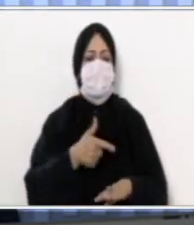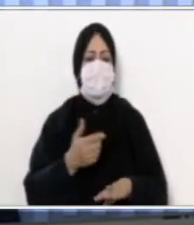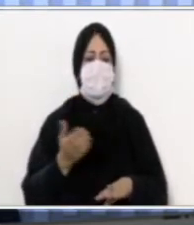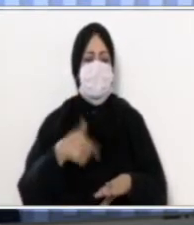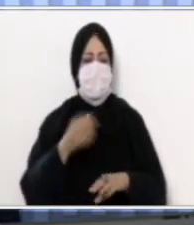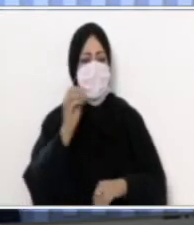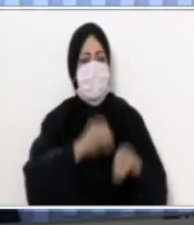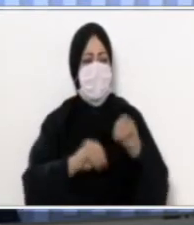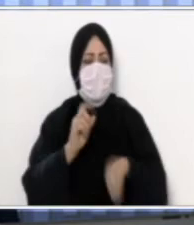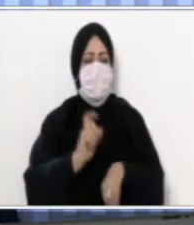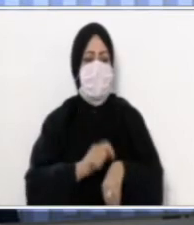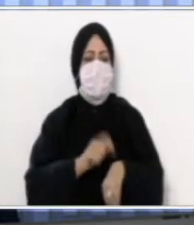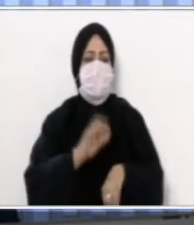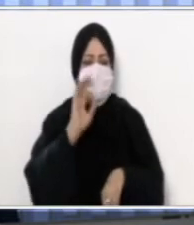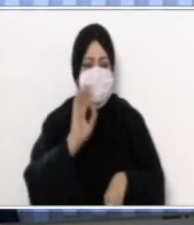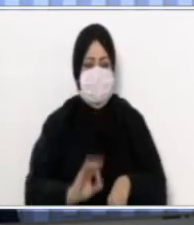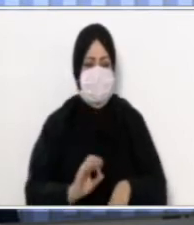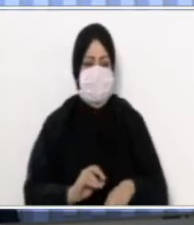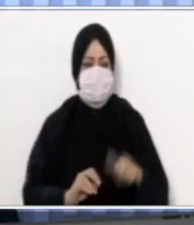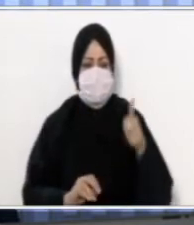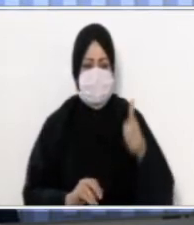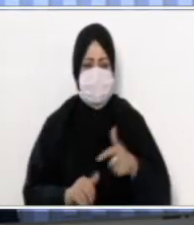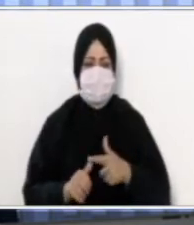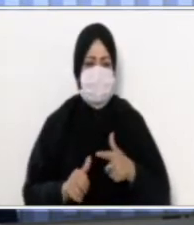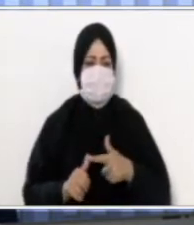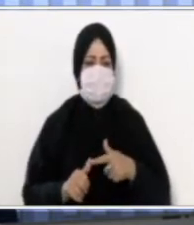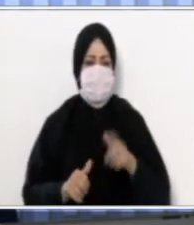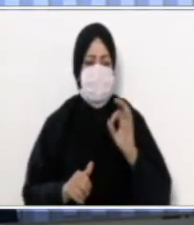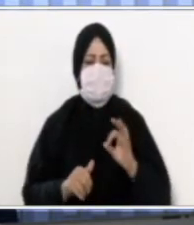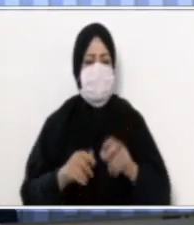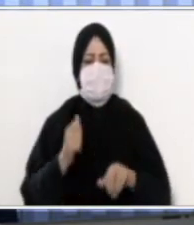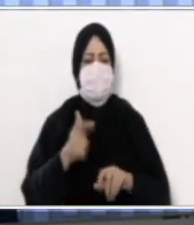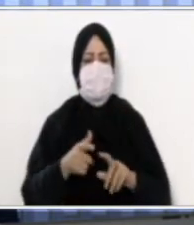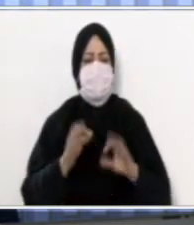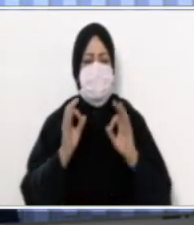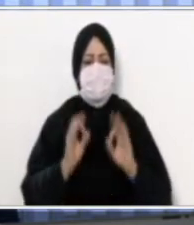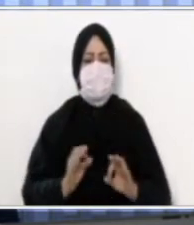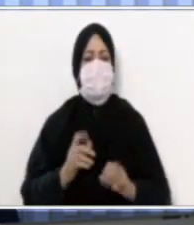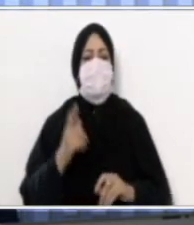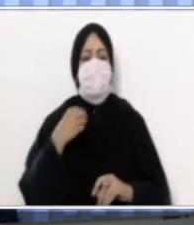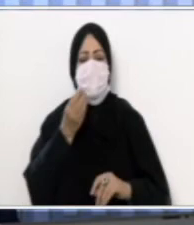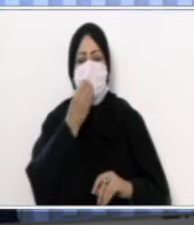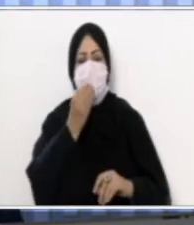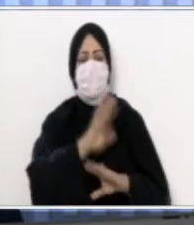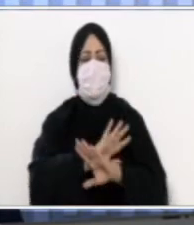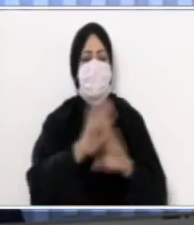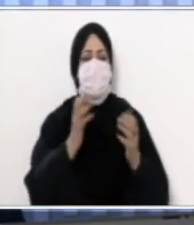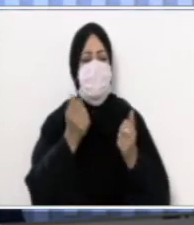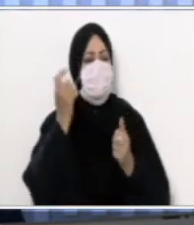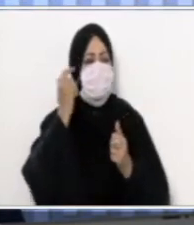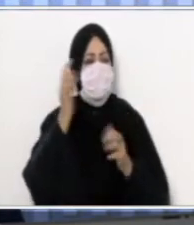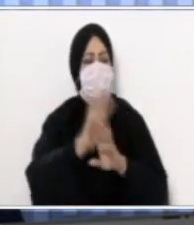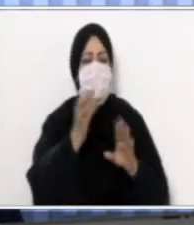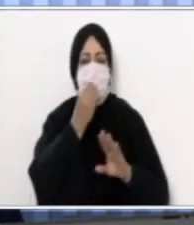الأذان ينبغي ترك الأكل بعد عند سماعه، معش تاكلوا عند سماع الأذان، ويجب عليكم الإمساك ويجوز لكم